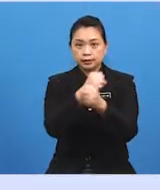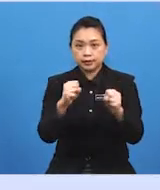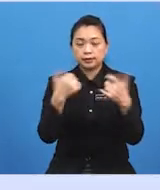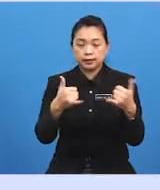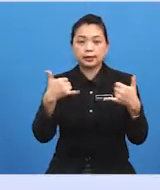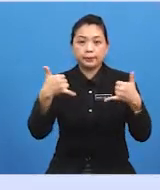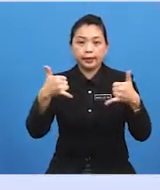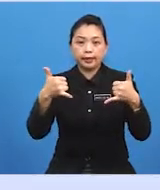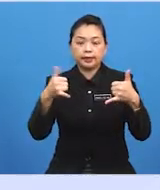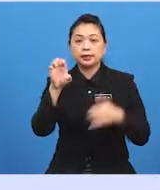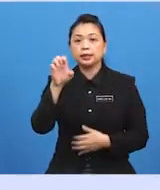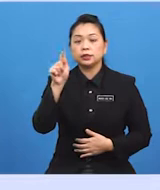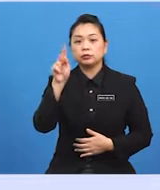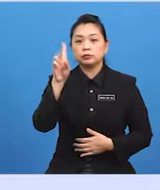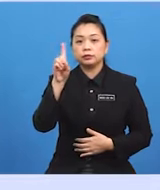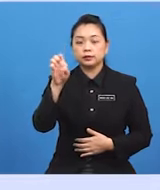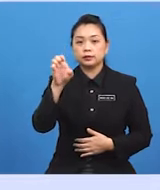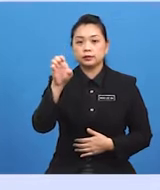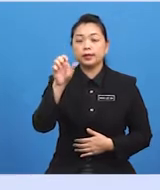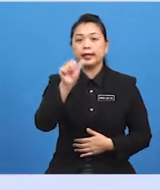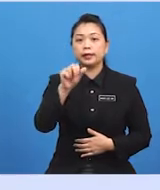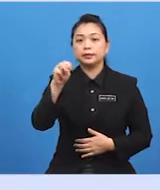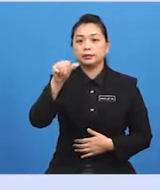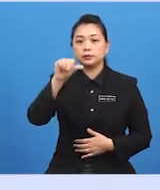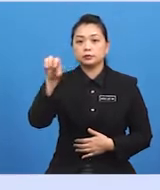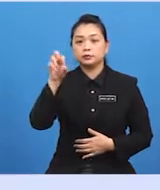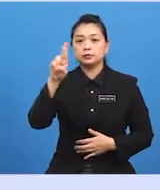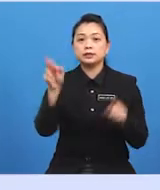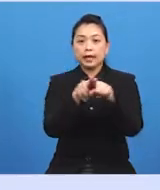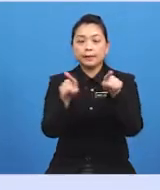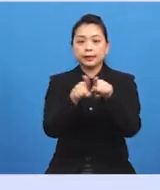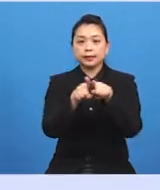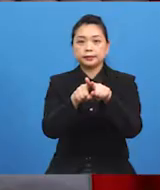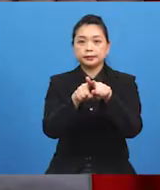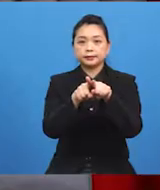mari kita mainkan etude A major ini bersama-sama Nod.